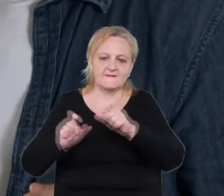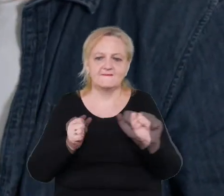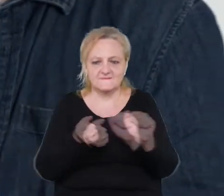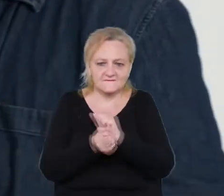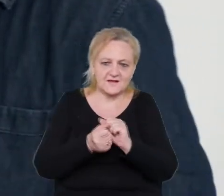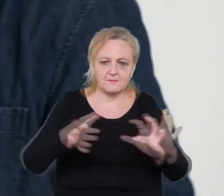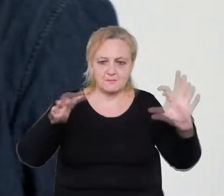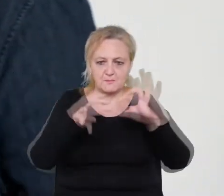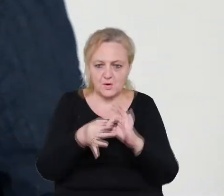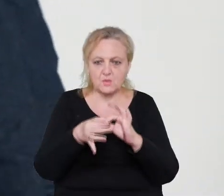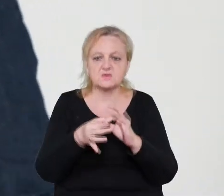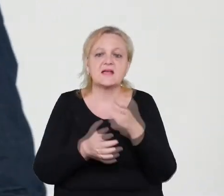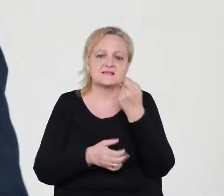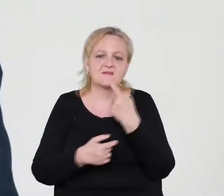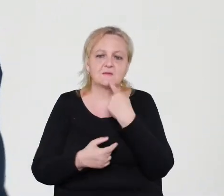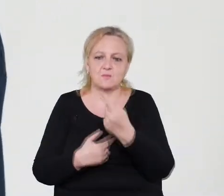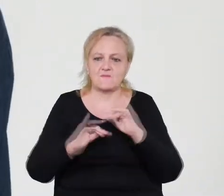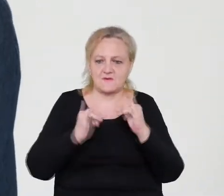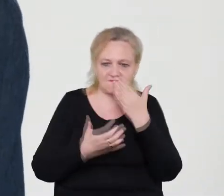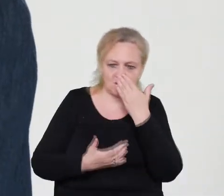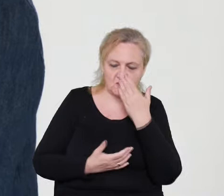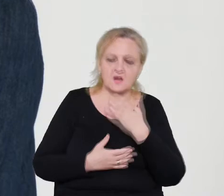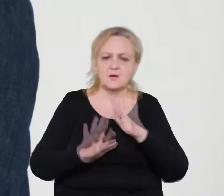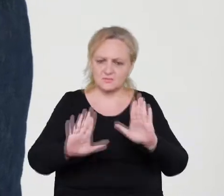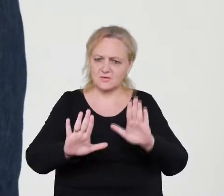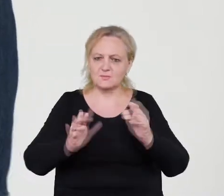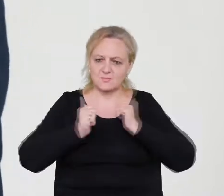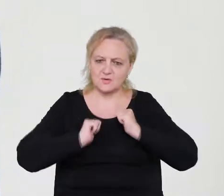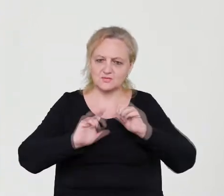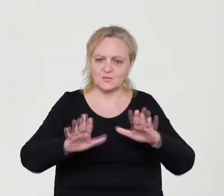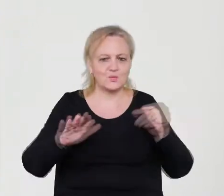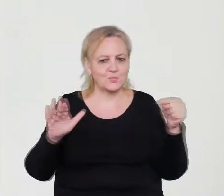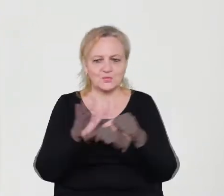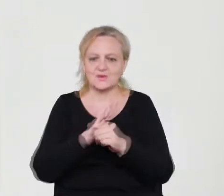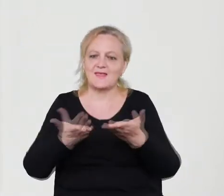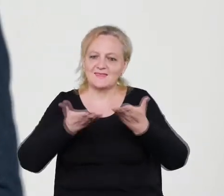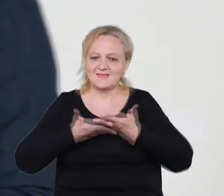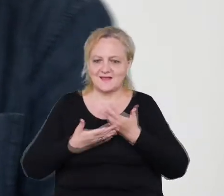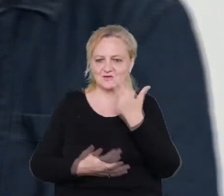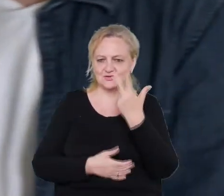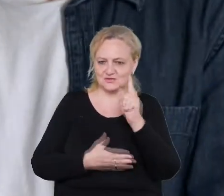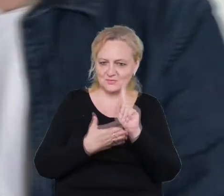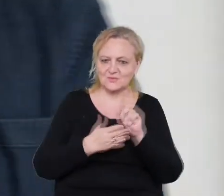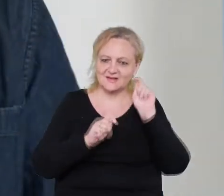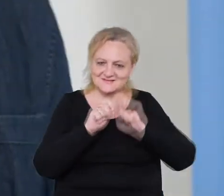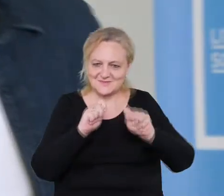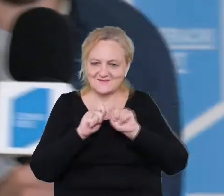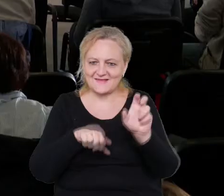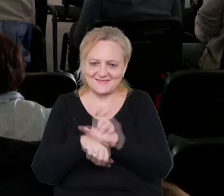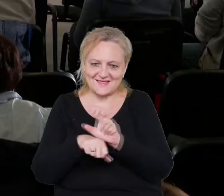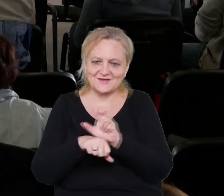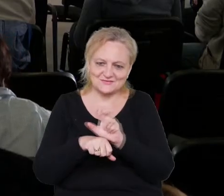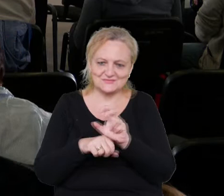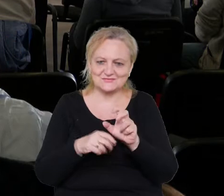za chwilę za chwilę powiem co i jak także a przecież nieraz Chodzisz jeszcze nie ucieka jeszcze Dajcie przyjacielem trzy minutki dajcie nam trzy minutki Jeszcze